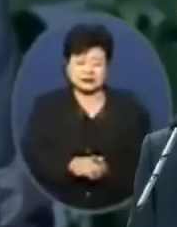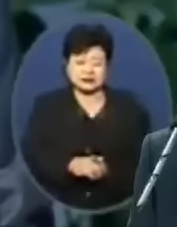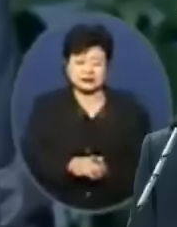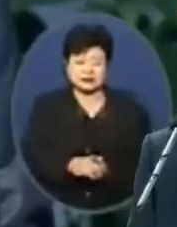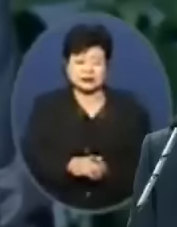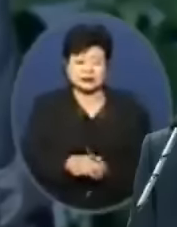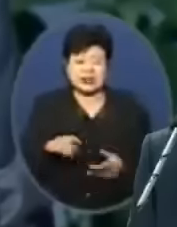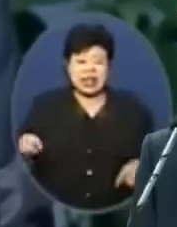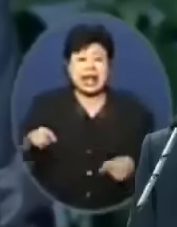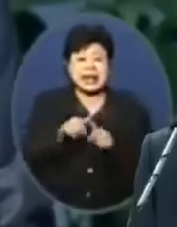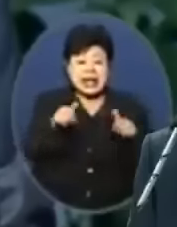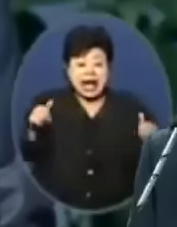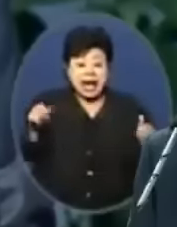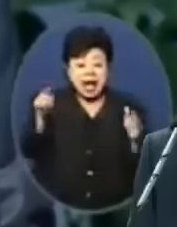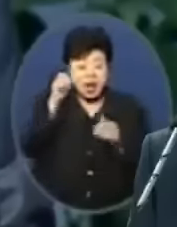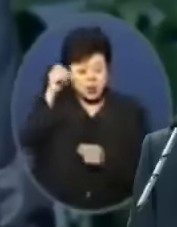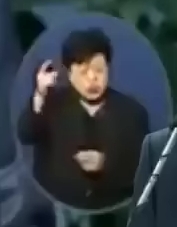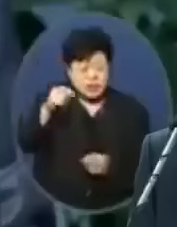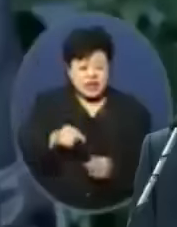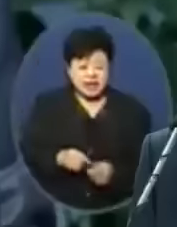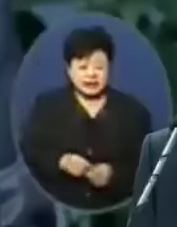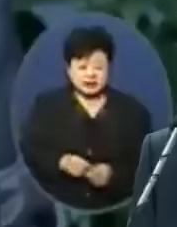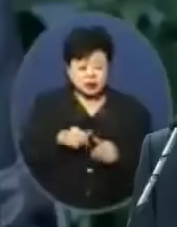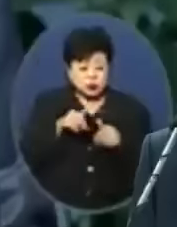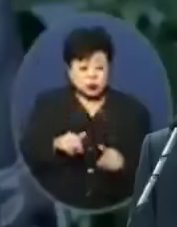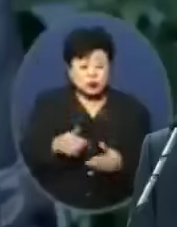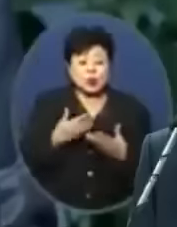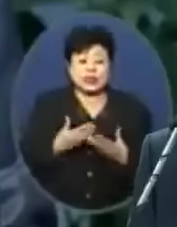엘리야같이 위대한 신앙인도 낙심해서